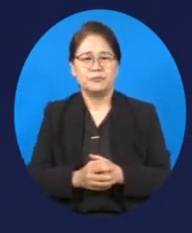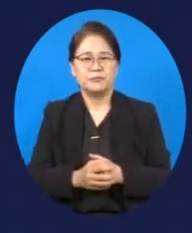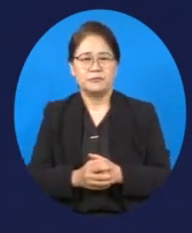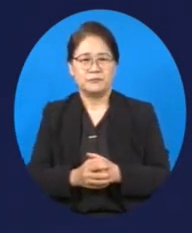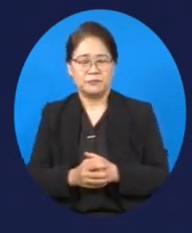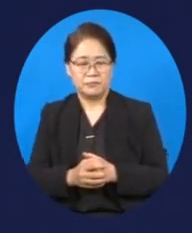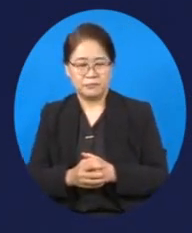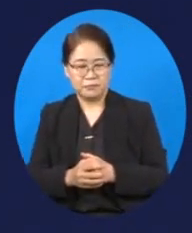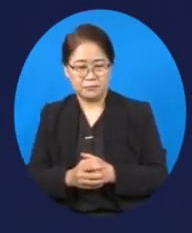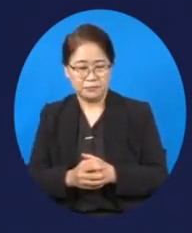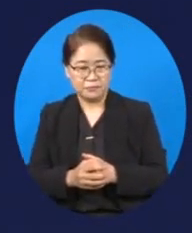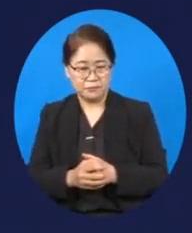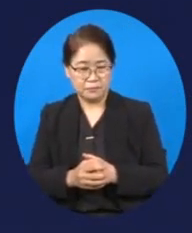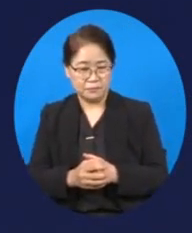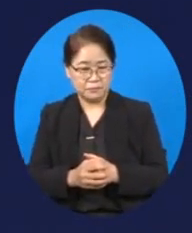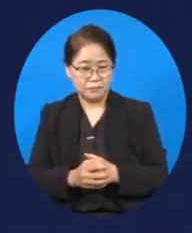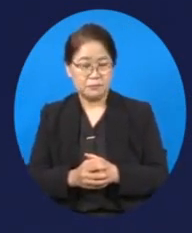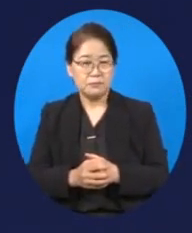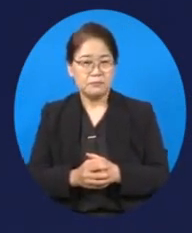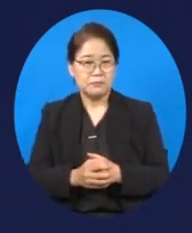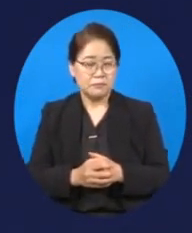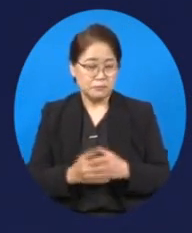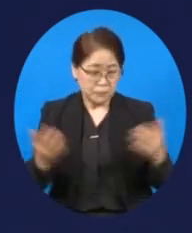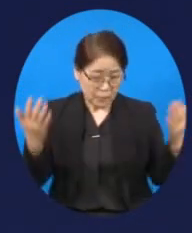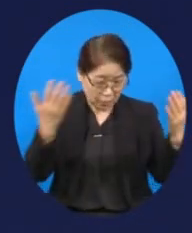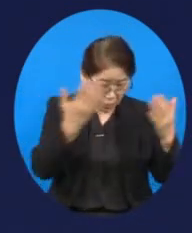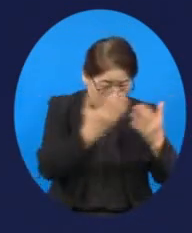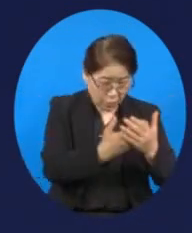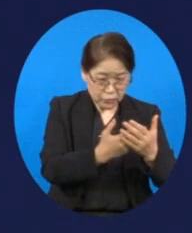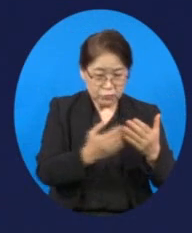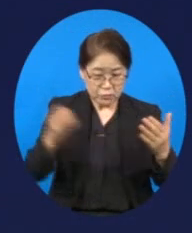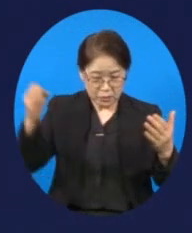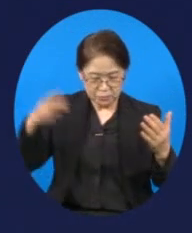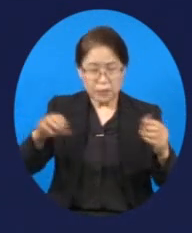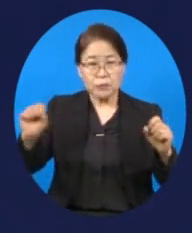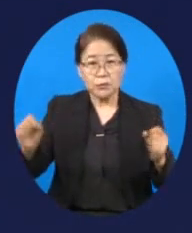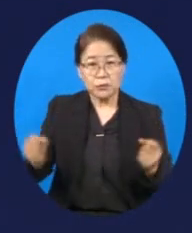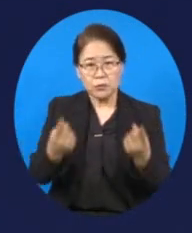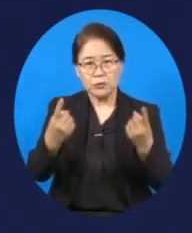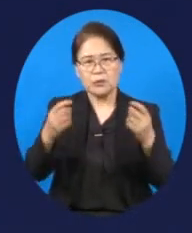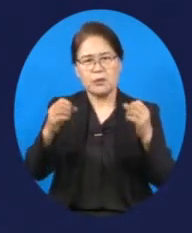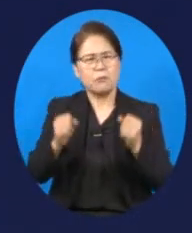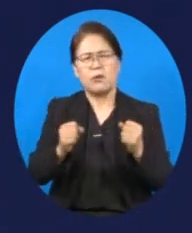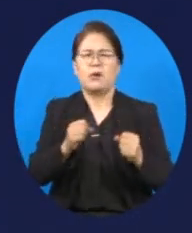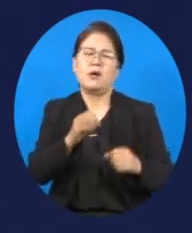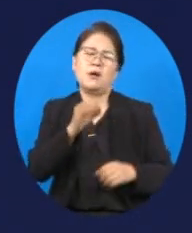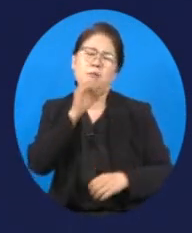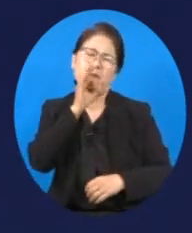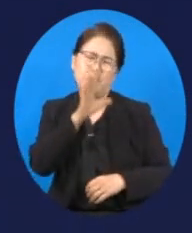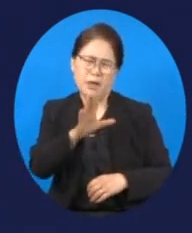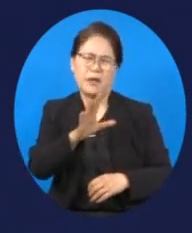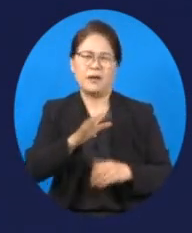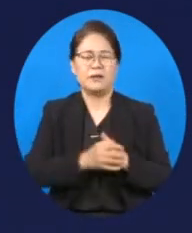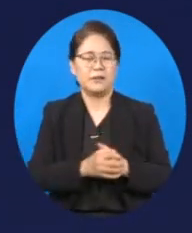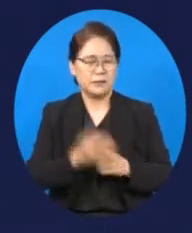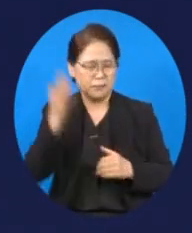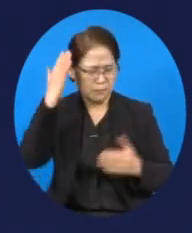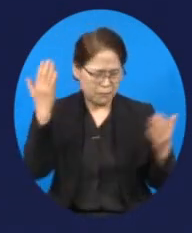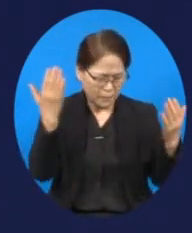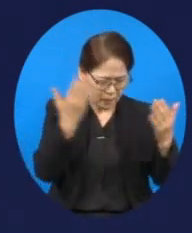빛과 어둠이요 함께 공존할 수는 없어요 아무리 어둠이 강할지라도